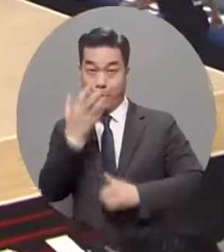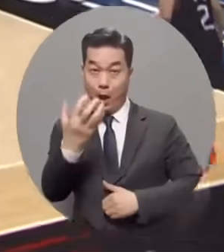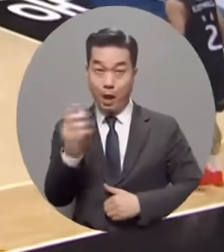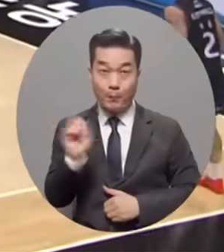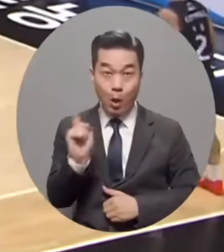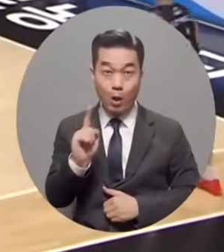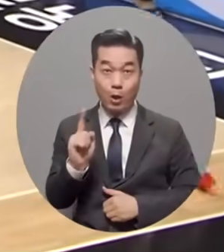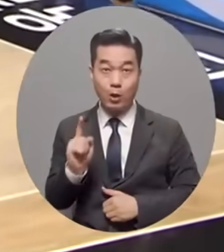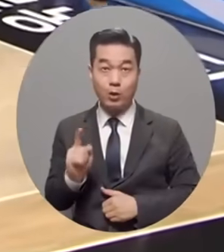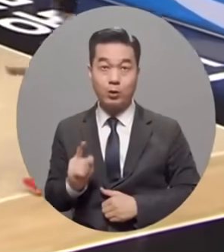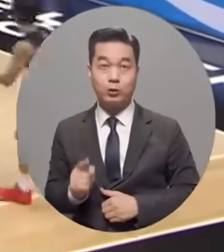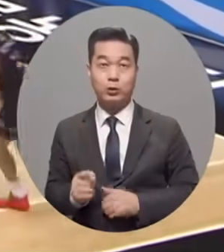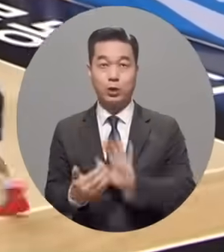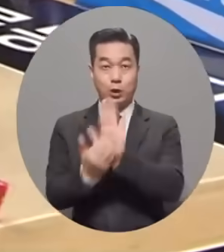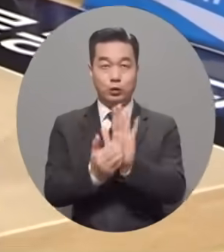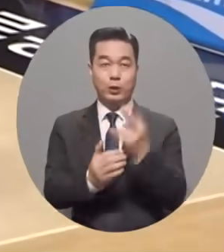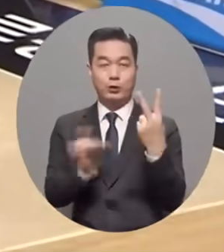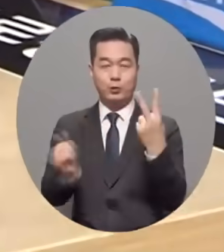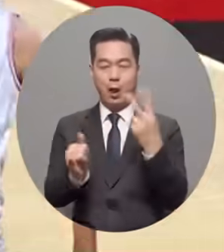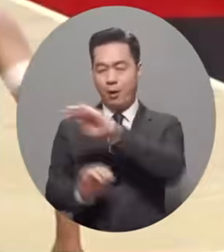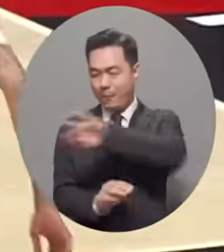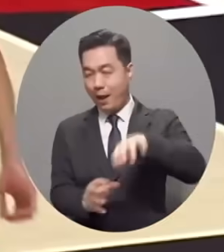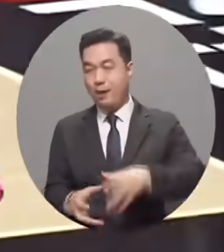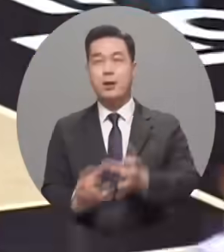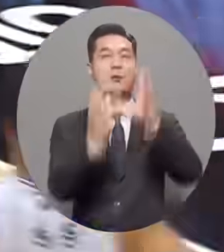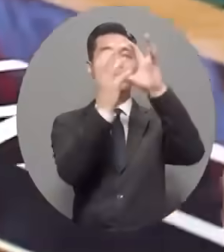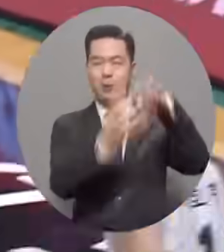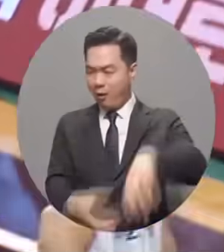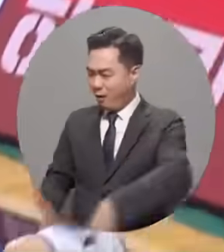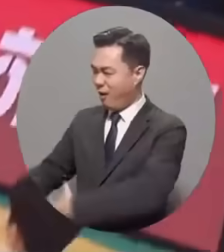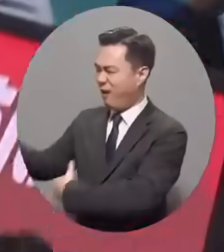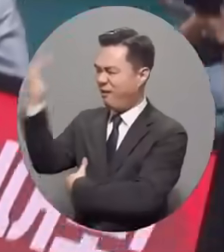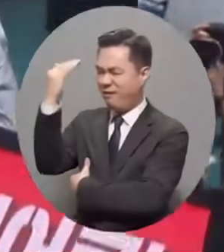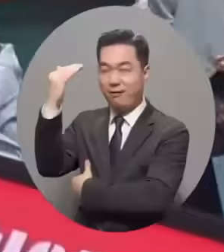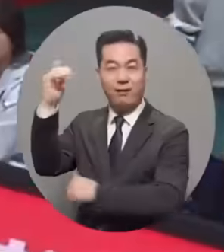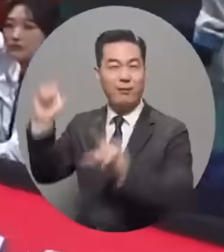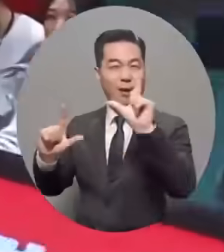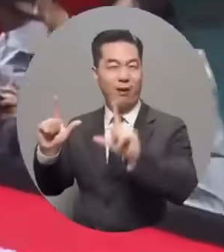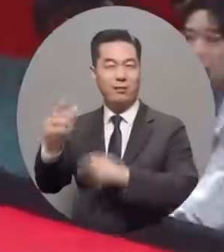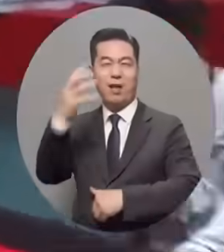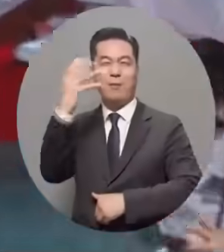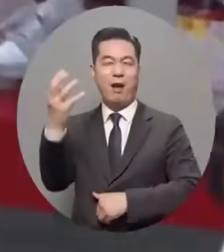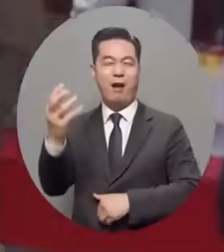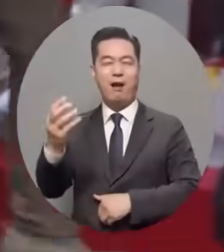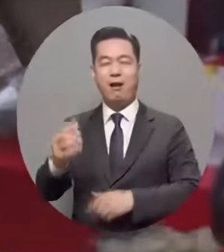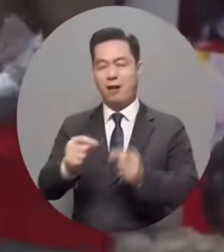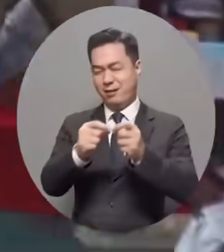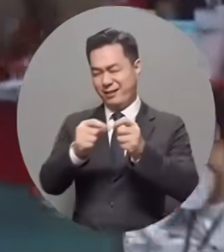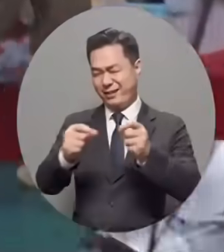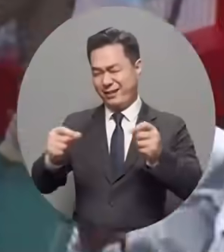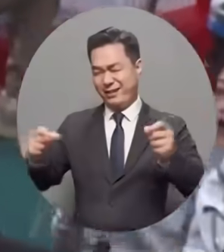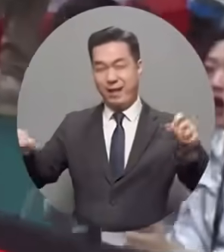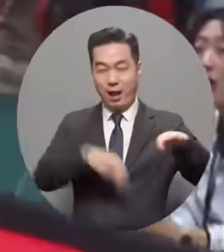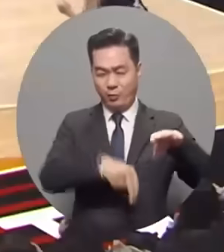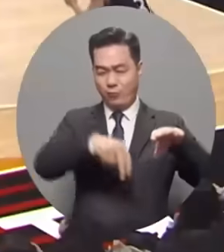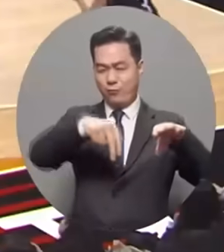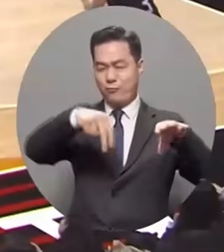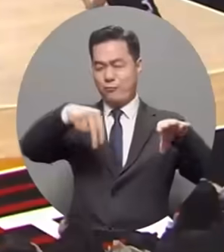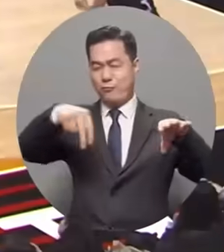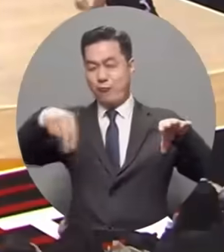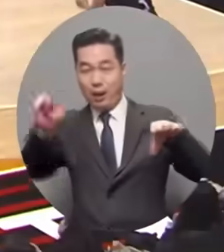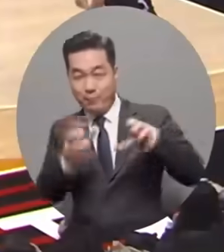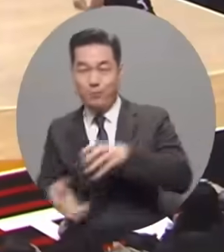장면이었는데요. 수비 두 명을 제치고 넣은 환상적인 더블 클러치. 엄청난 제공 시간에 기가 막힌 마무리까지 새해